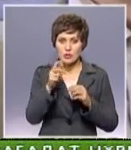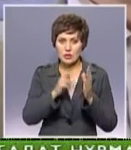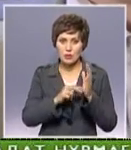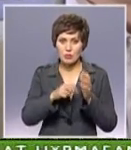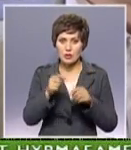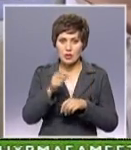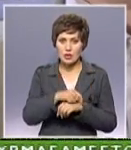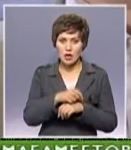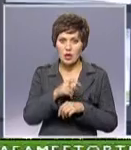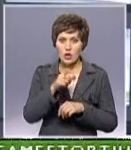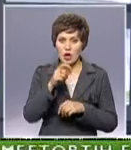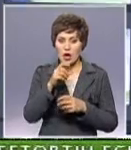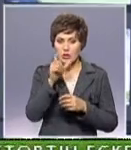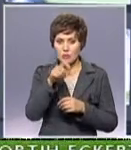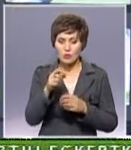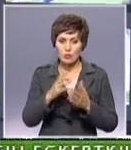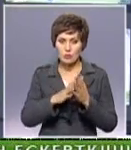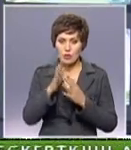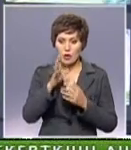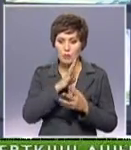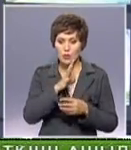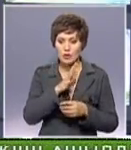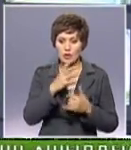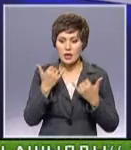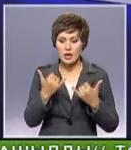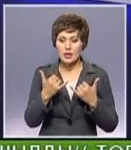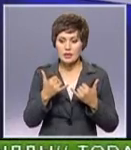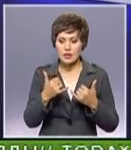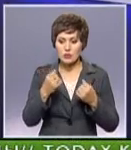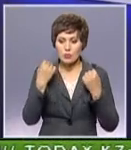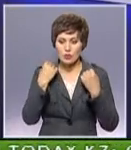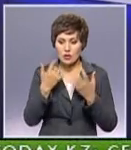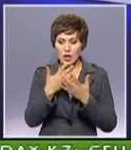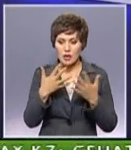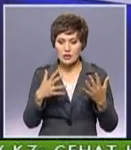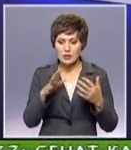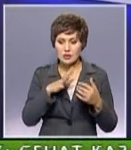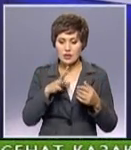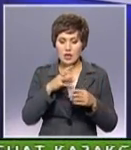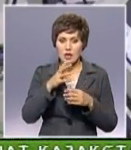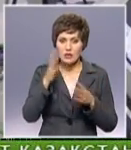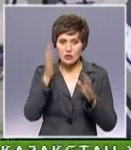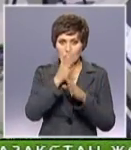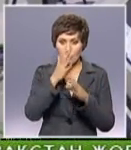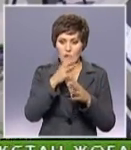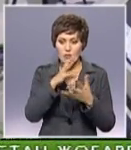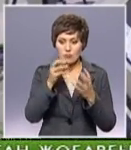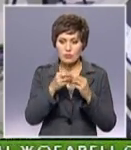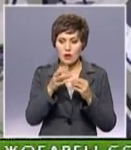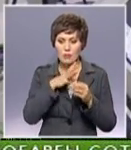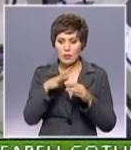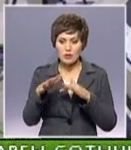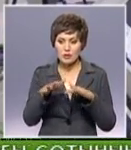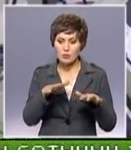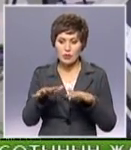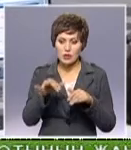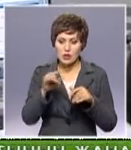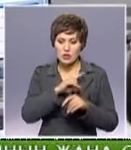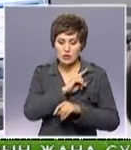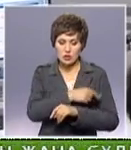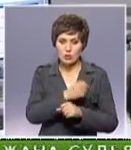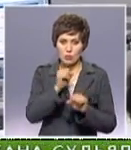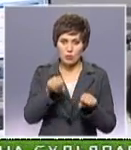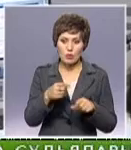биіктікке көтере алады. Көктөбеде спорттық нысандар да пайда болады. Мұнара сейсмологиялық жағынан тұрақты ғимараттардың бірі. Болашақта